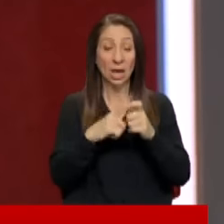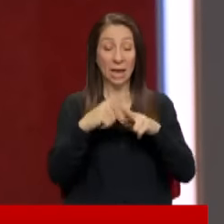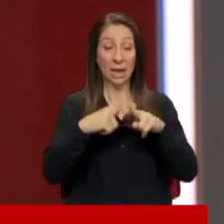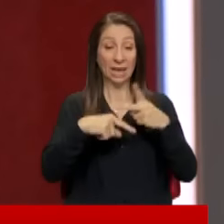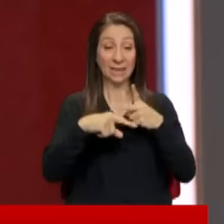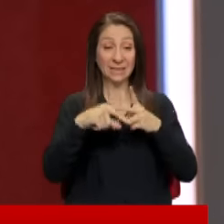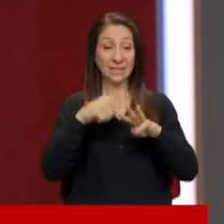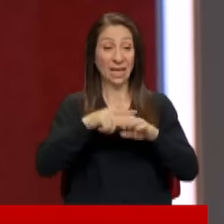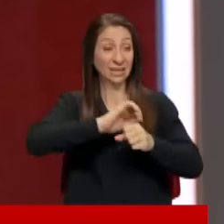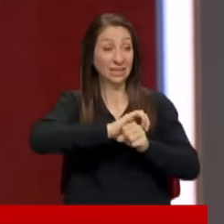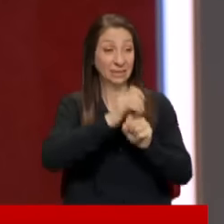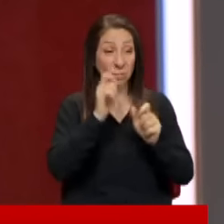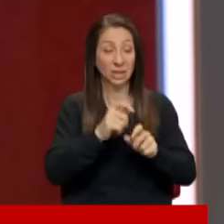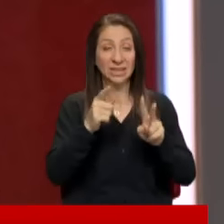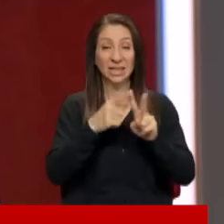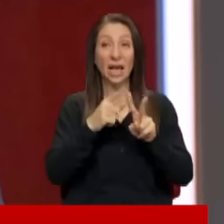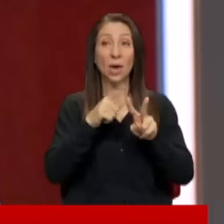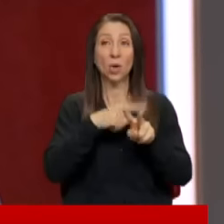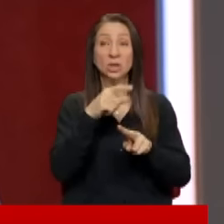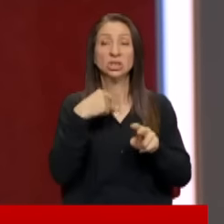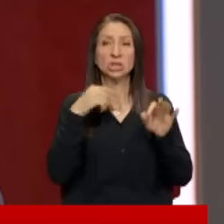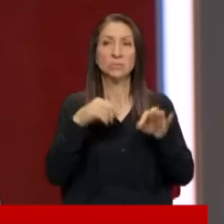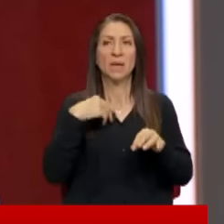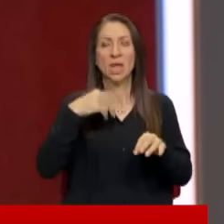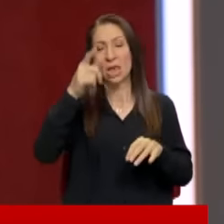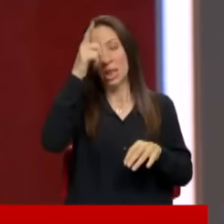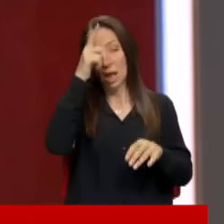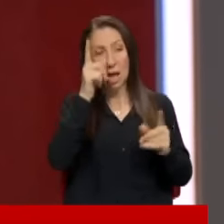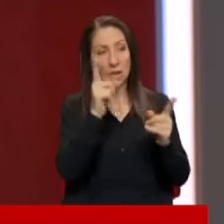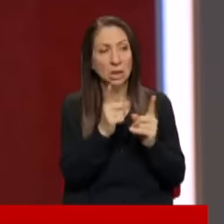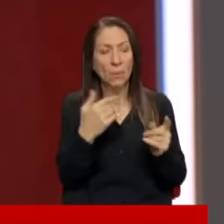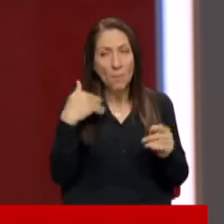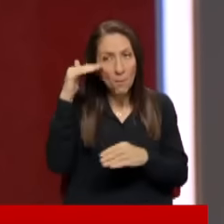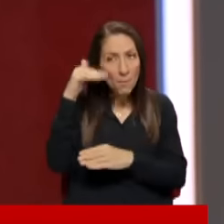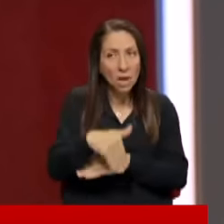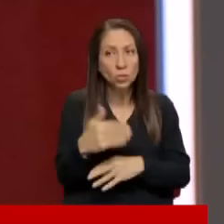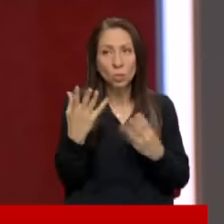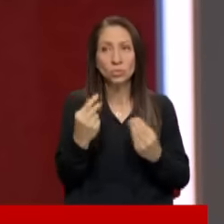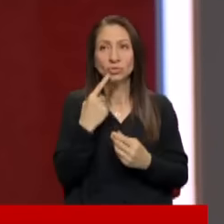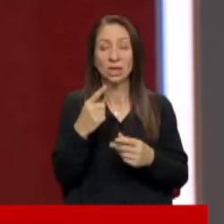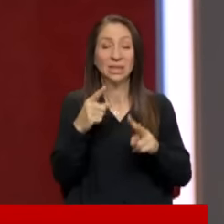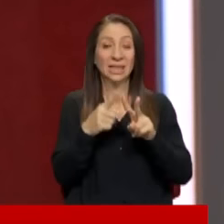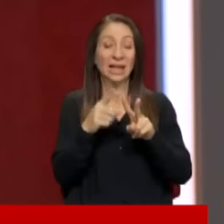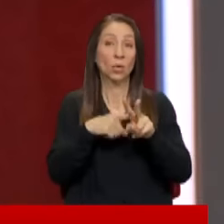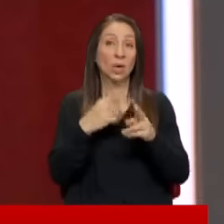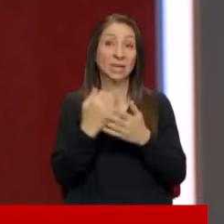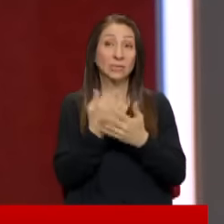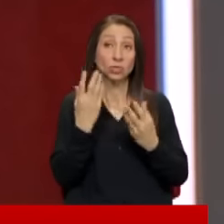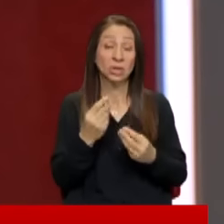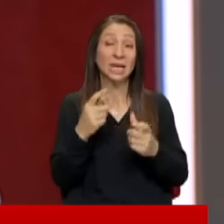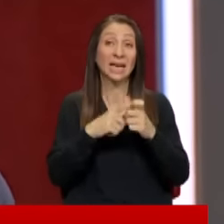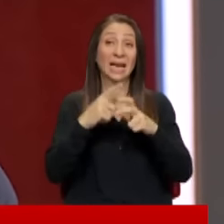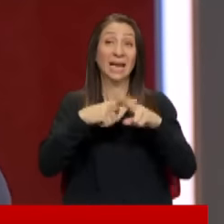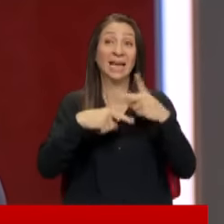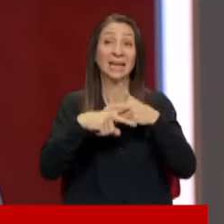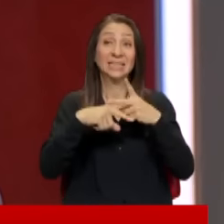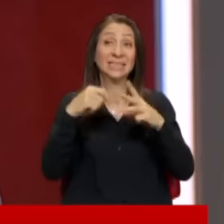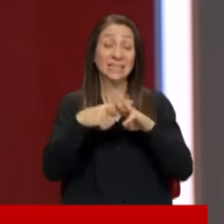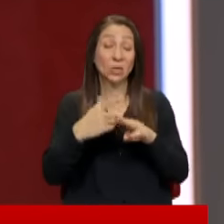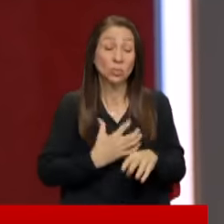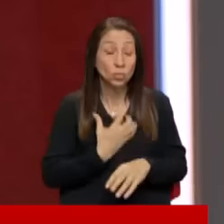yaptığı katliamlar nedeniyle Netanyahu şimdi ben İran karşısında mağdur oldum diyecek. Netanyahu kazanmış olacak. Ne yazık ki Gazze'liler.